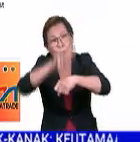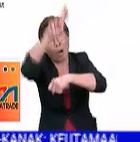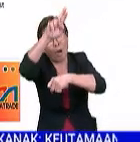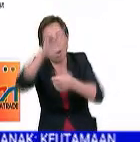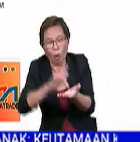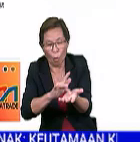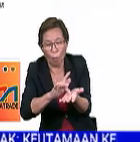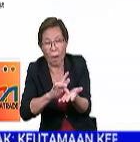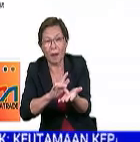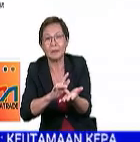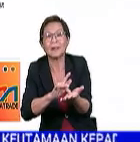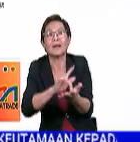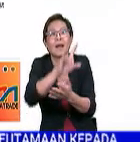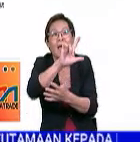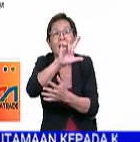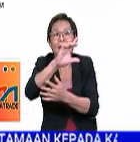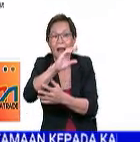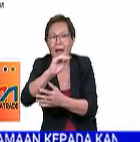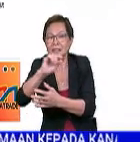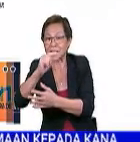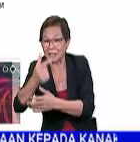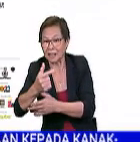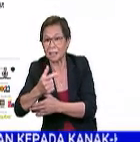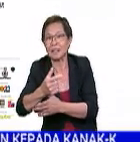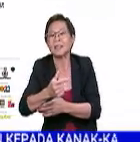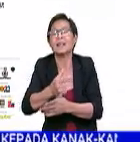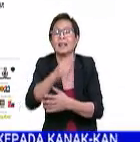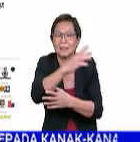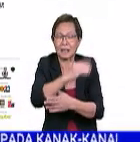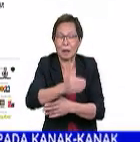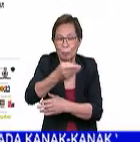perubatan minyak dan gas serta bahan binaan